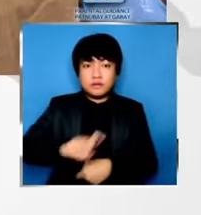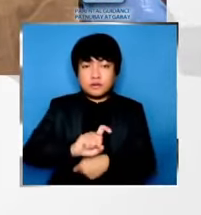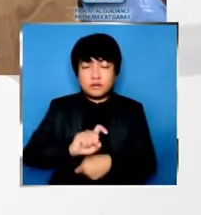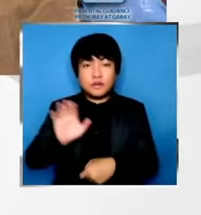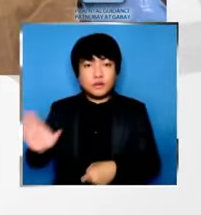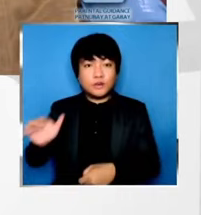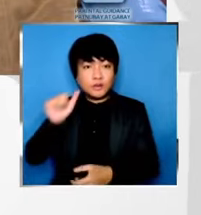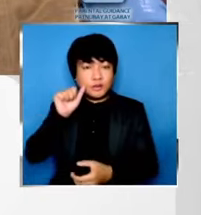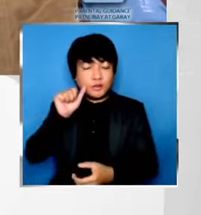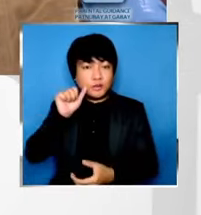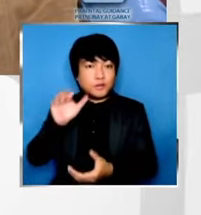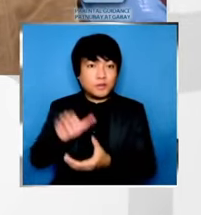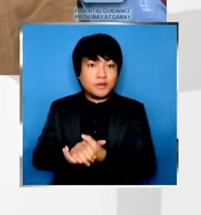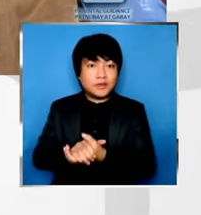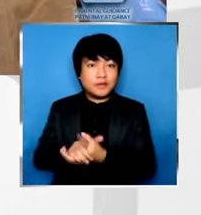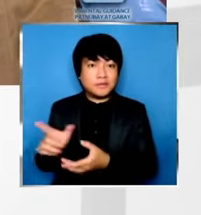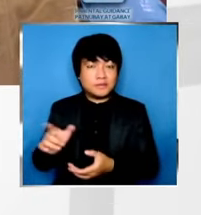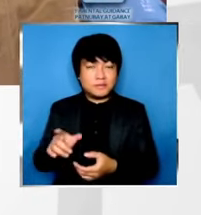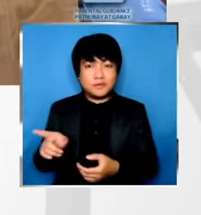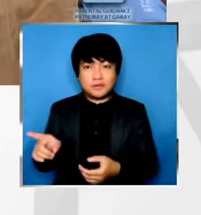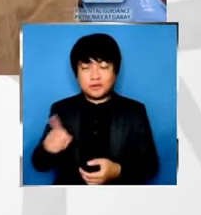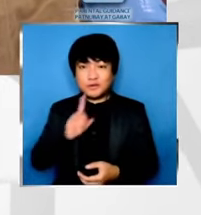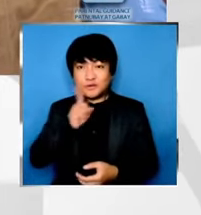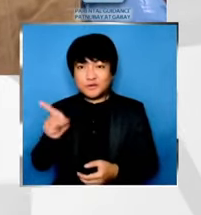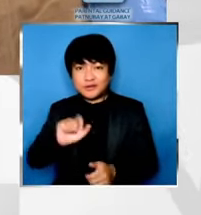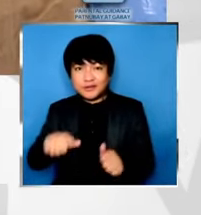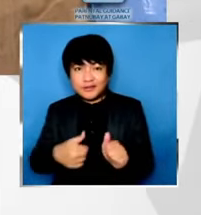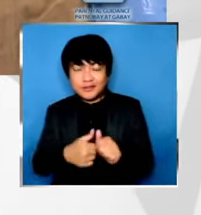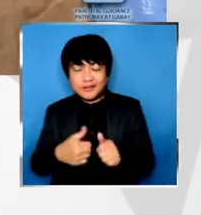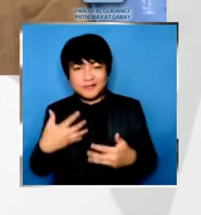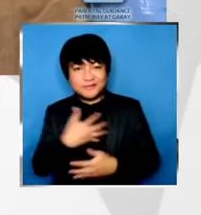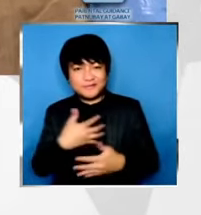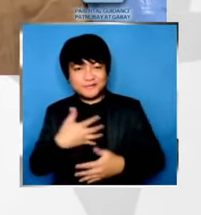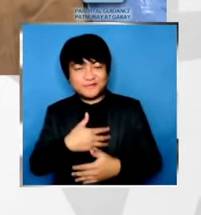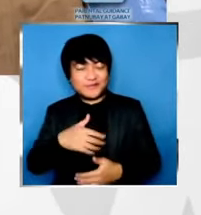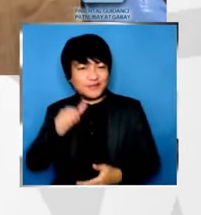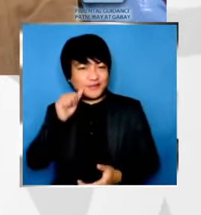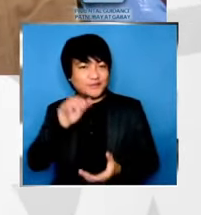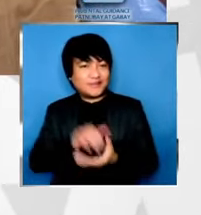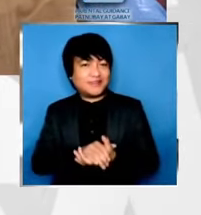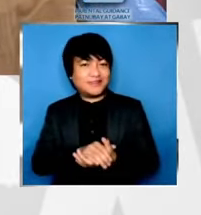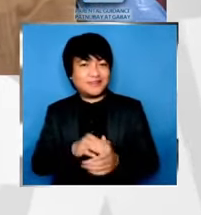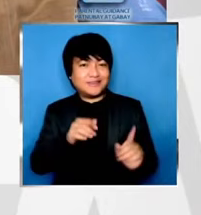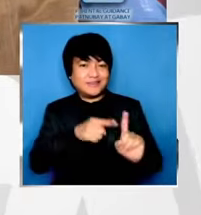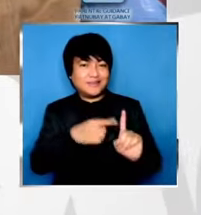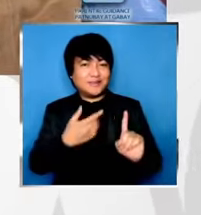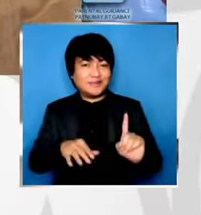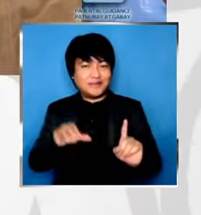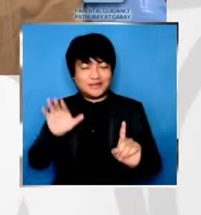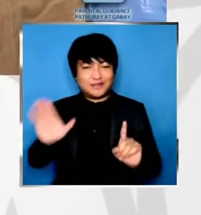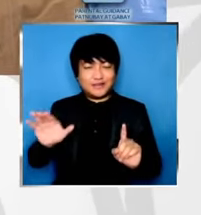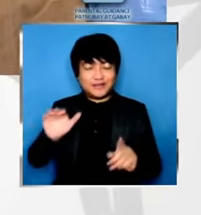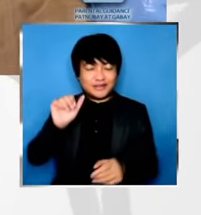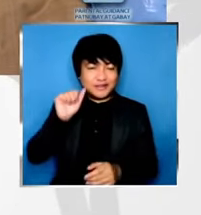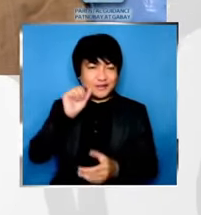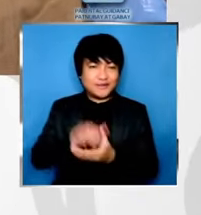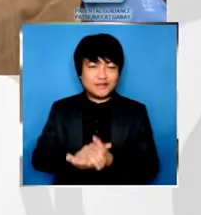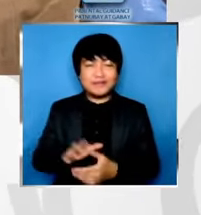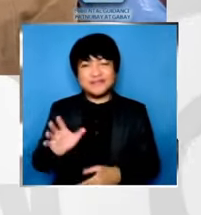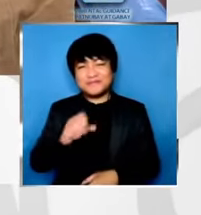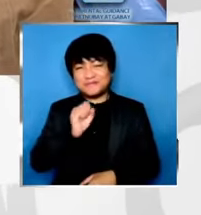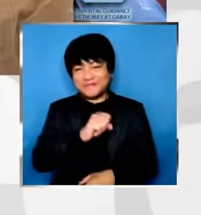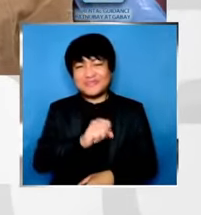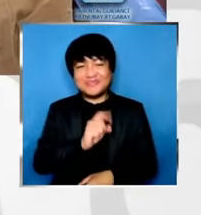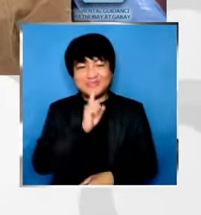Totoo bang isa kang takusa o takot sa asawa? Yes or no? Not gonna lie, Susan, yes.